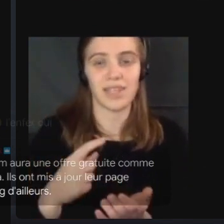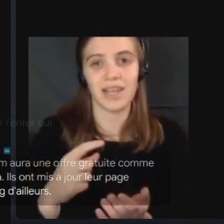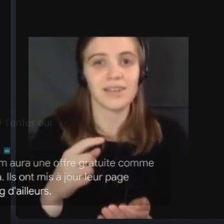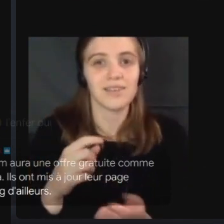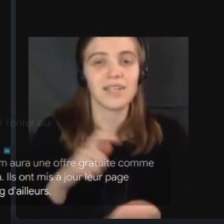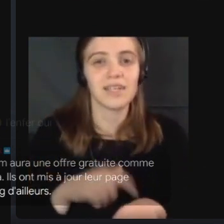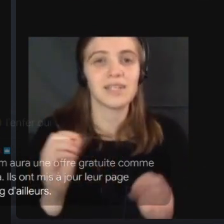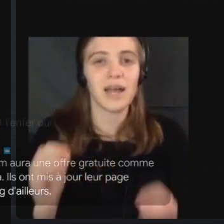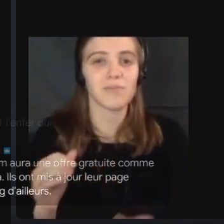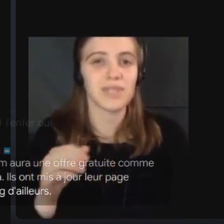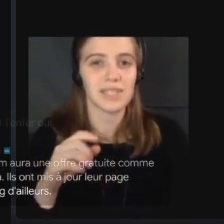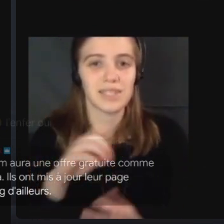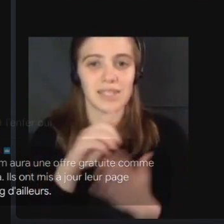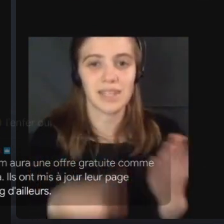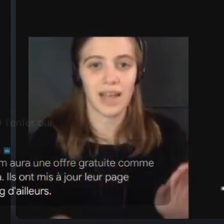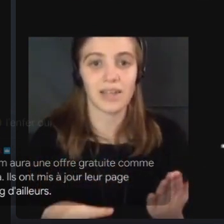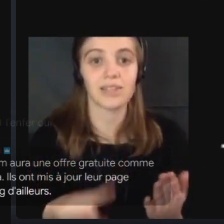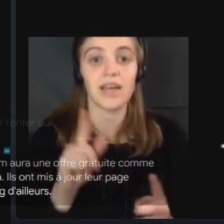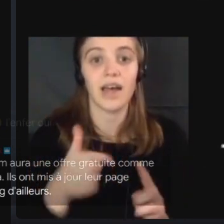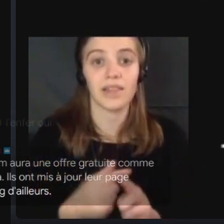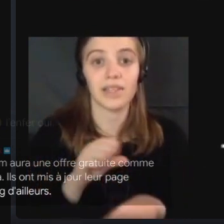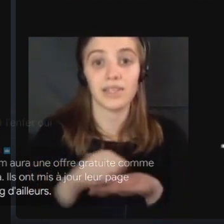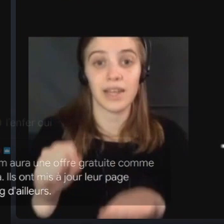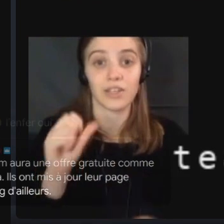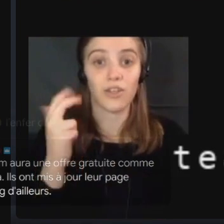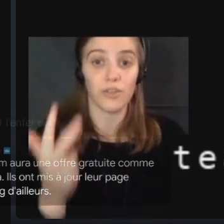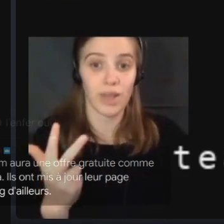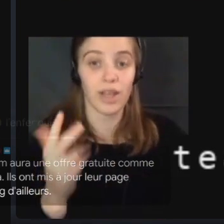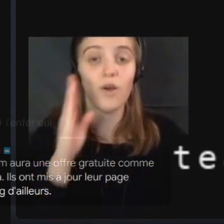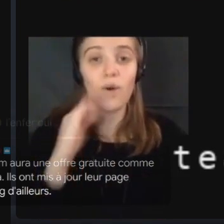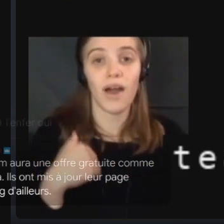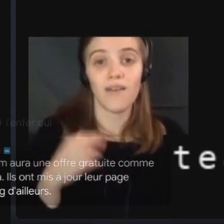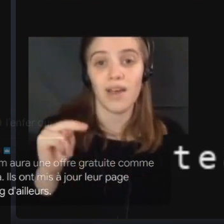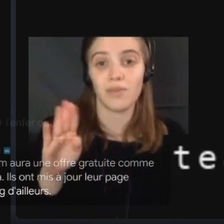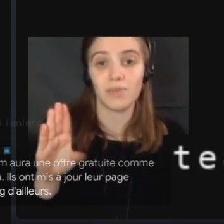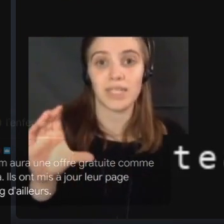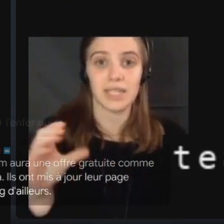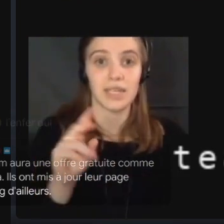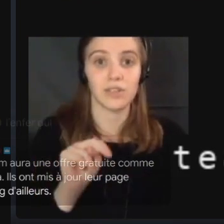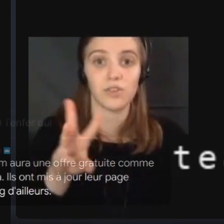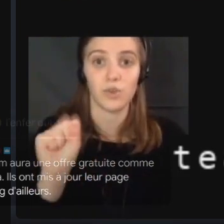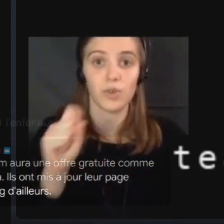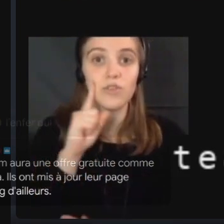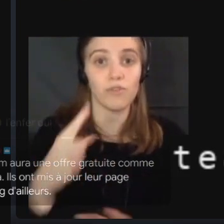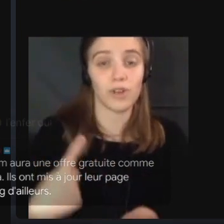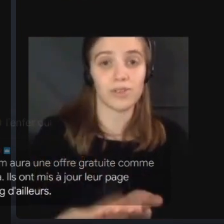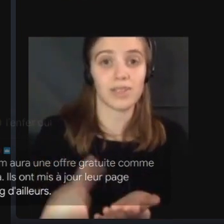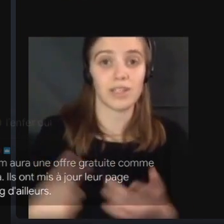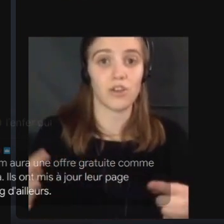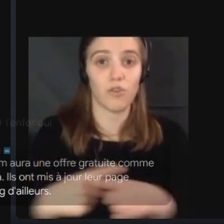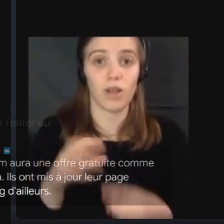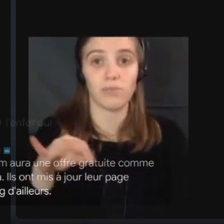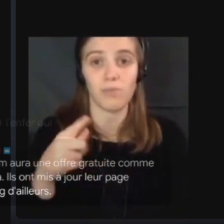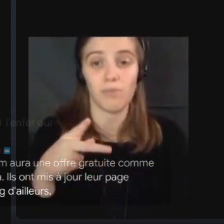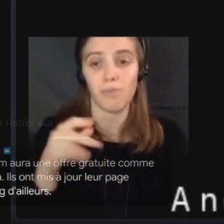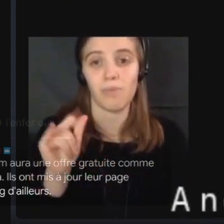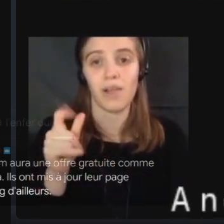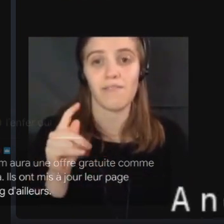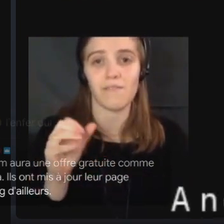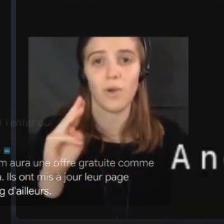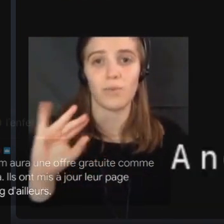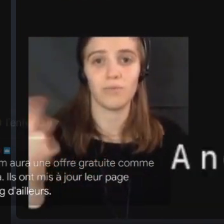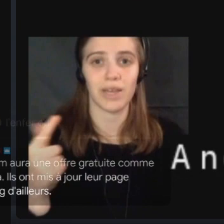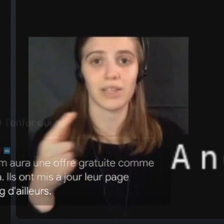the team from NBC News talking Après, about j'imagine que tu peux te mettre, tu peux te muter comme sur Discord pour pas être appelé tous les 2 secondes. We also have John Palmer